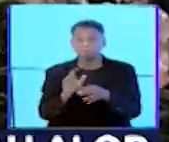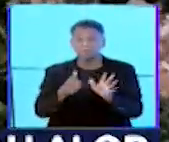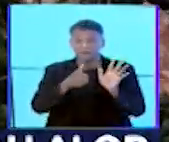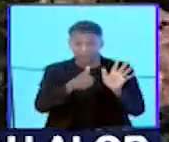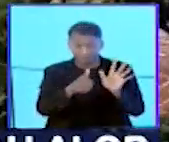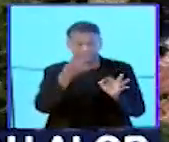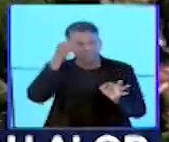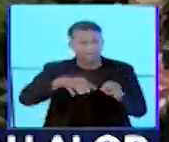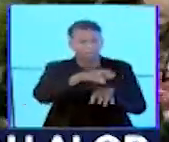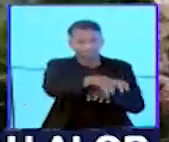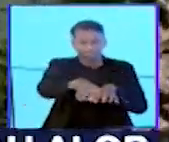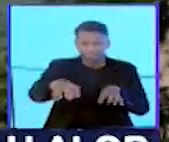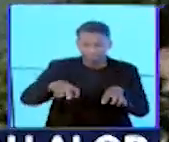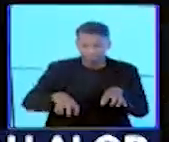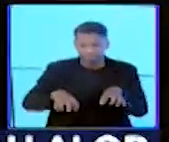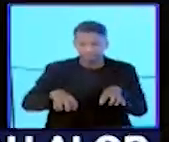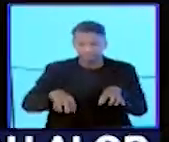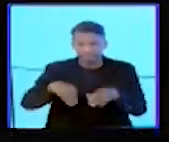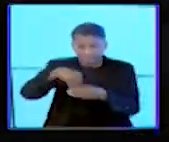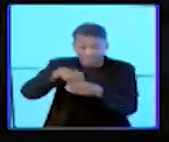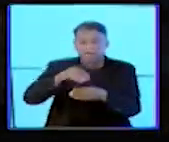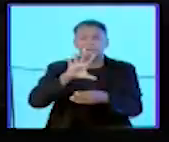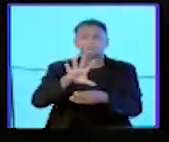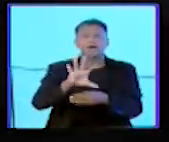lebih dari 5.000 orang.